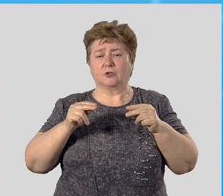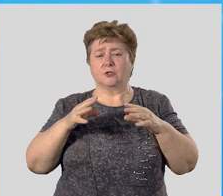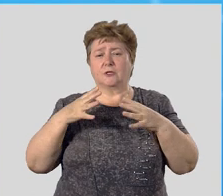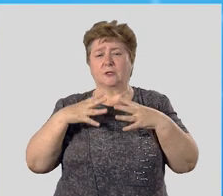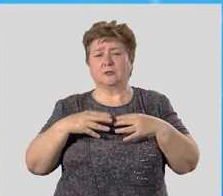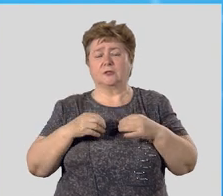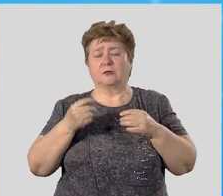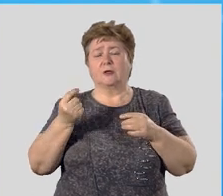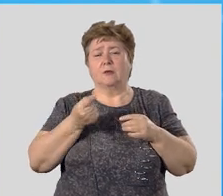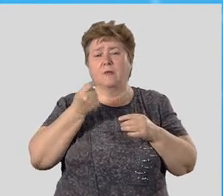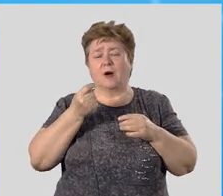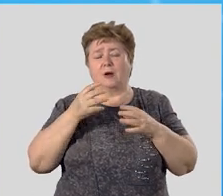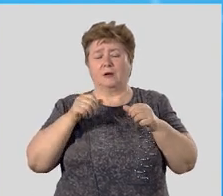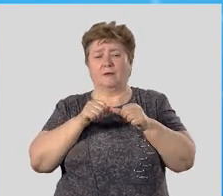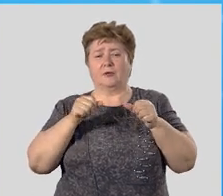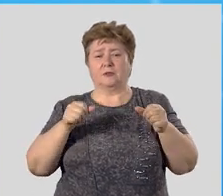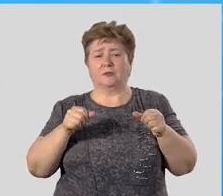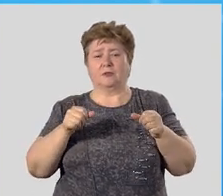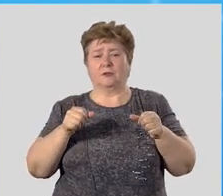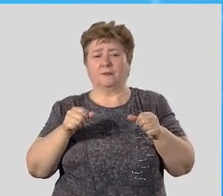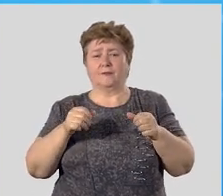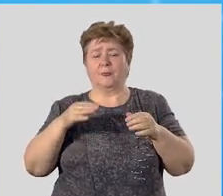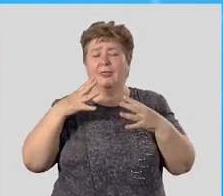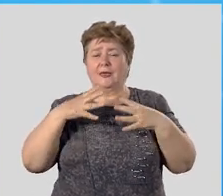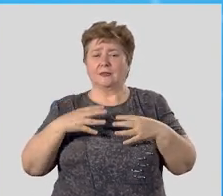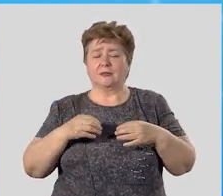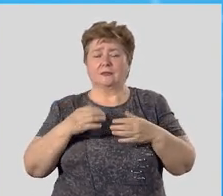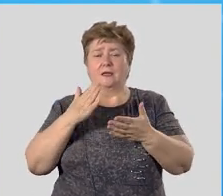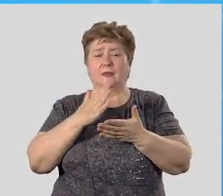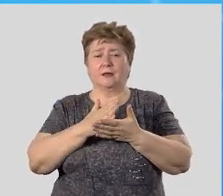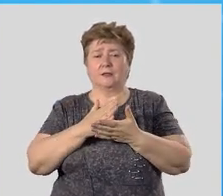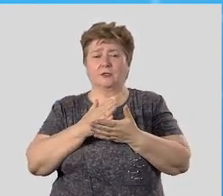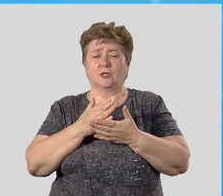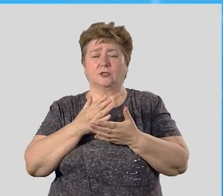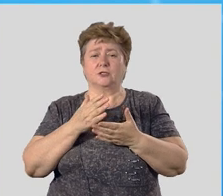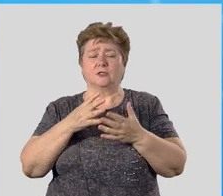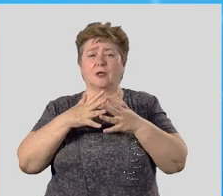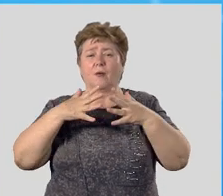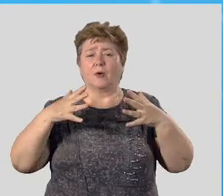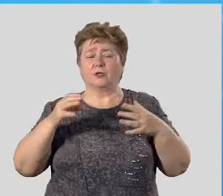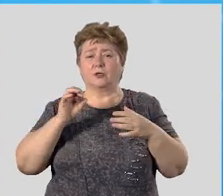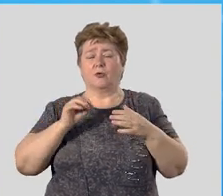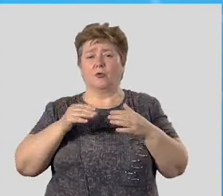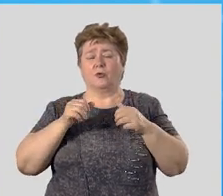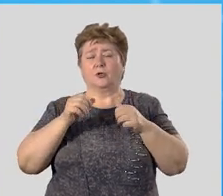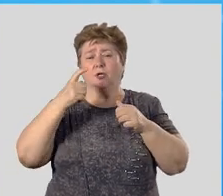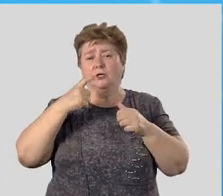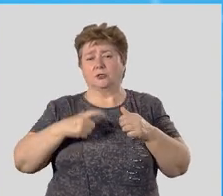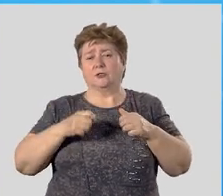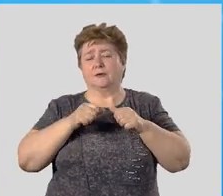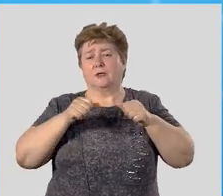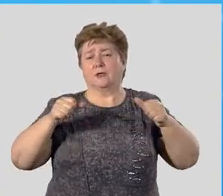тел небольшого размера. Тела, находящиеся на больших от человека